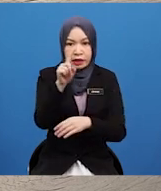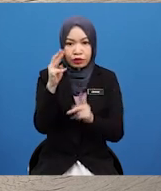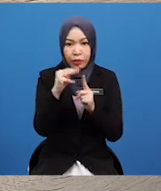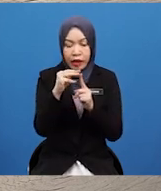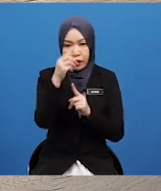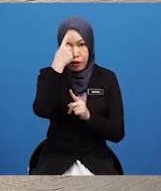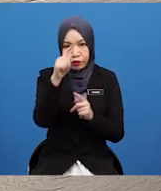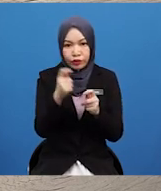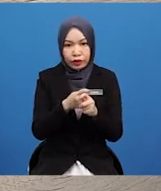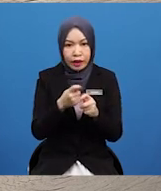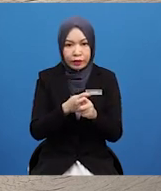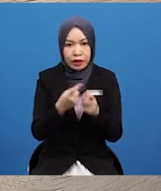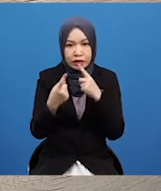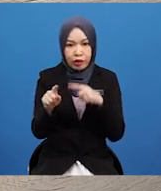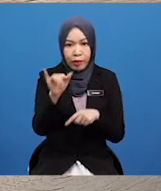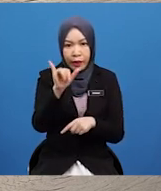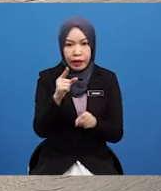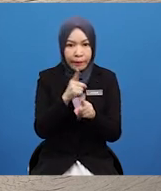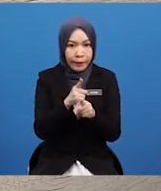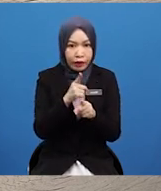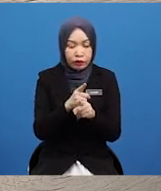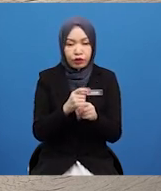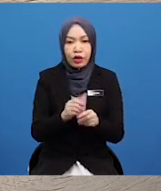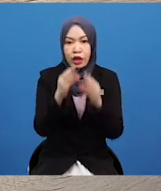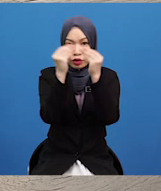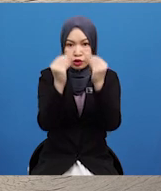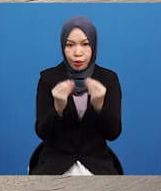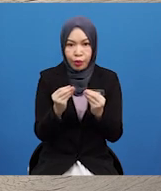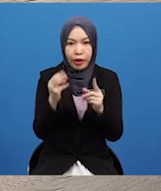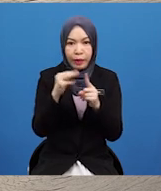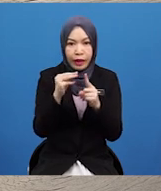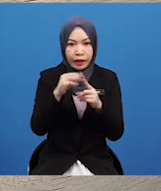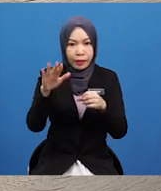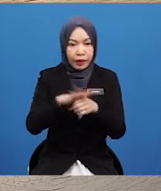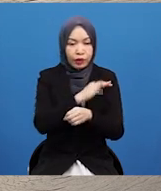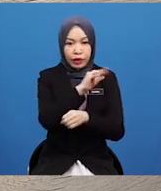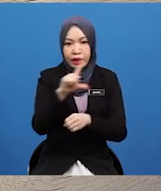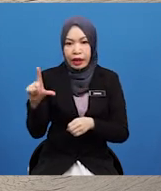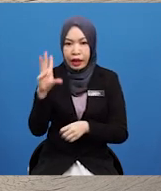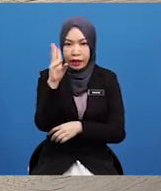untuk setiap ruang jawapan yang betul. Jumlah markah penuh ialah 6.